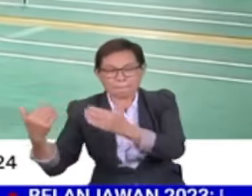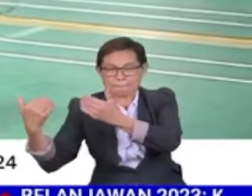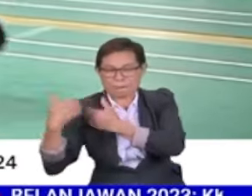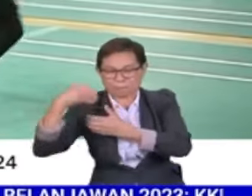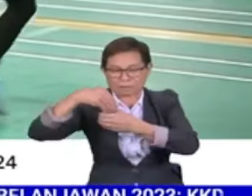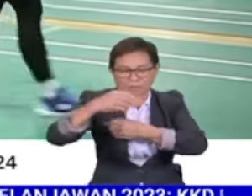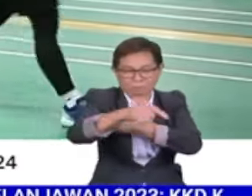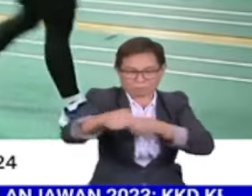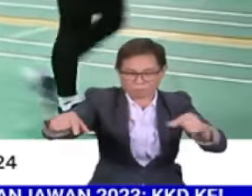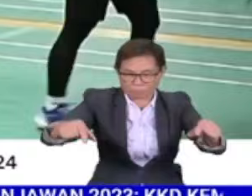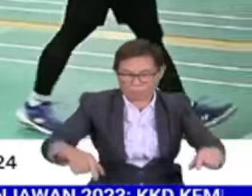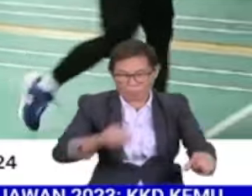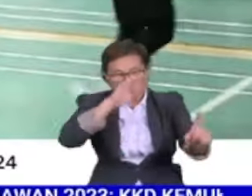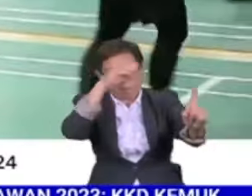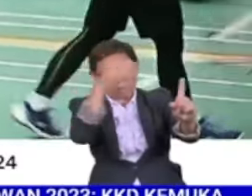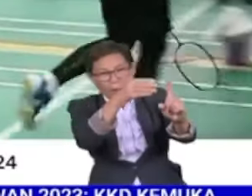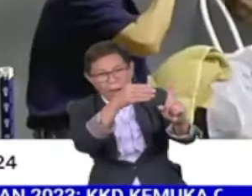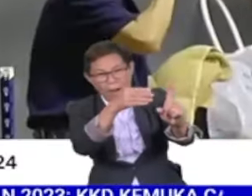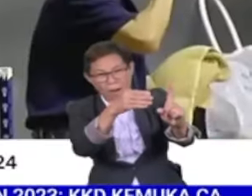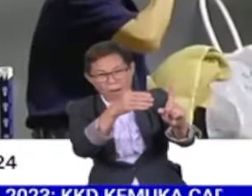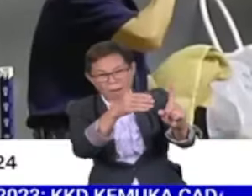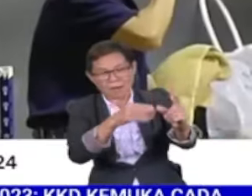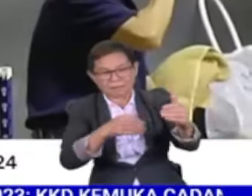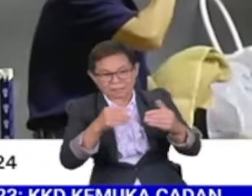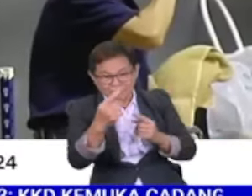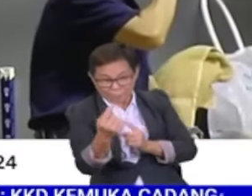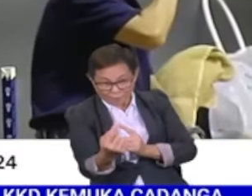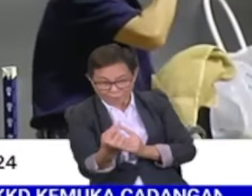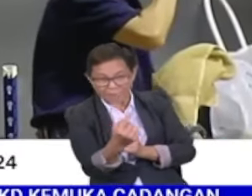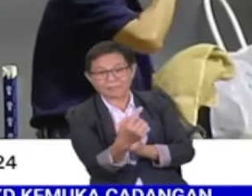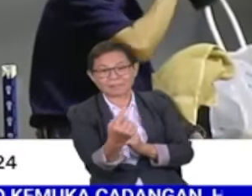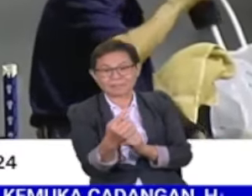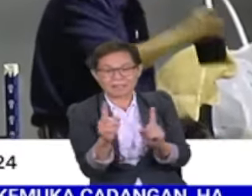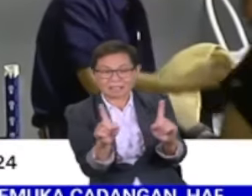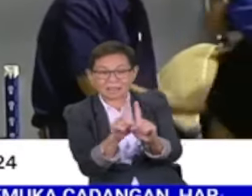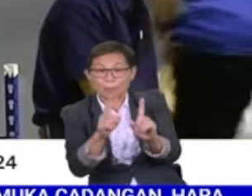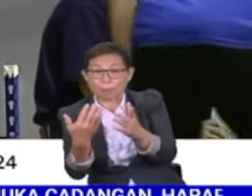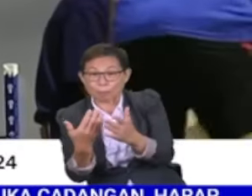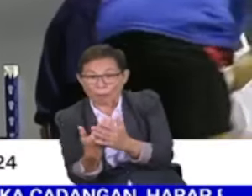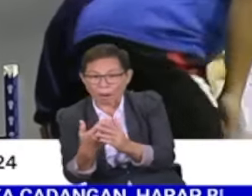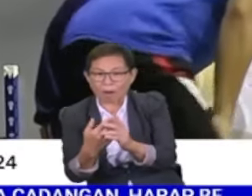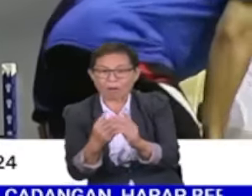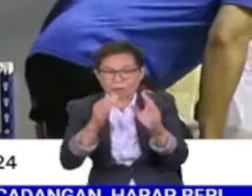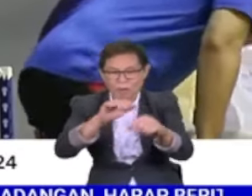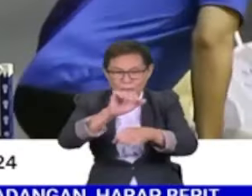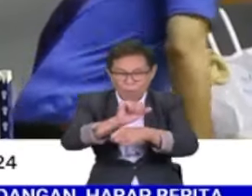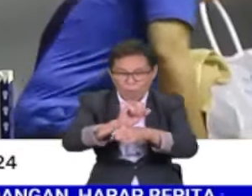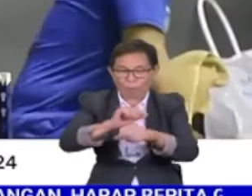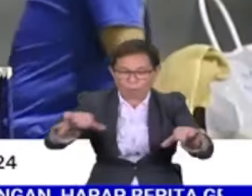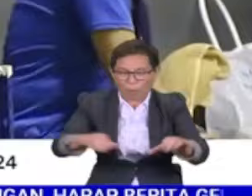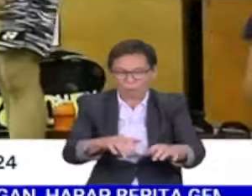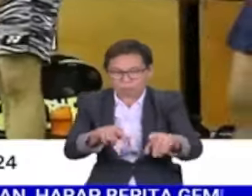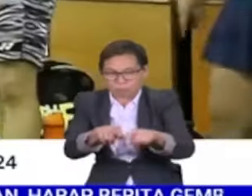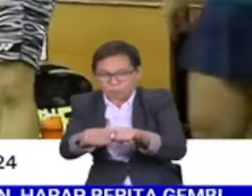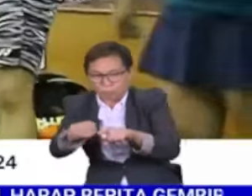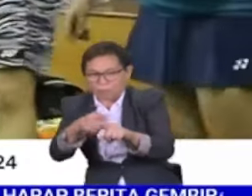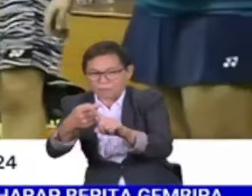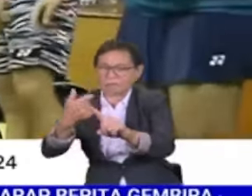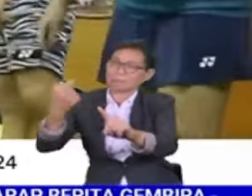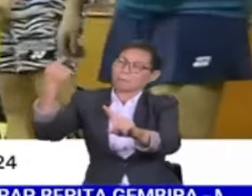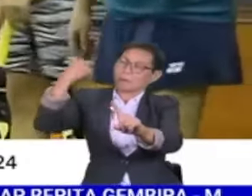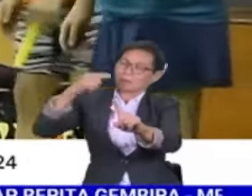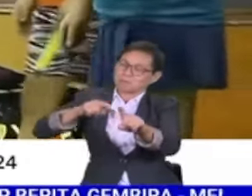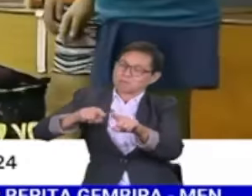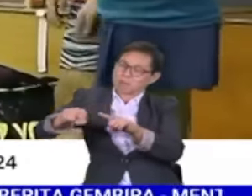dalam gelanggang lebih kepada aspek bertahan di depan, manakala gandingan baharunya pula diberikan tugas melakukan serangan dari